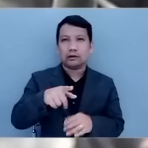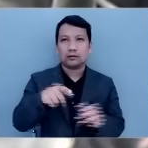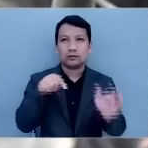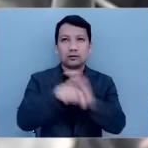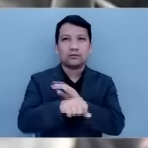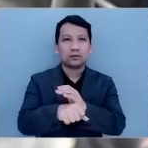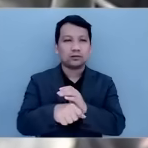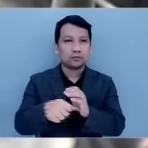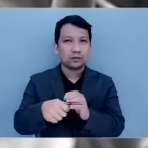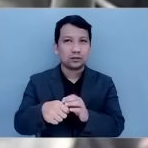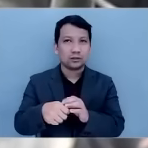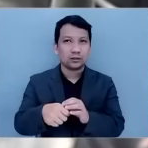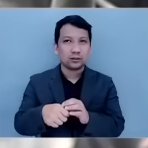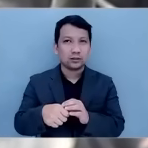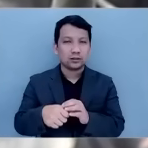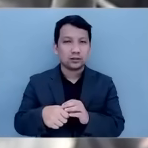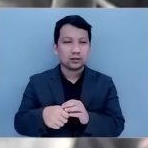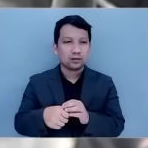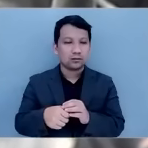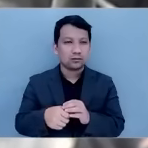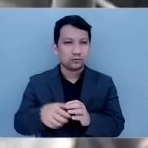untok sa sasayar,